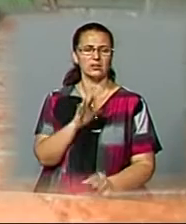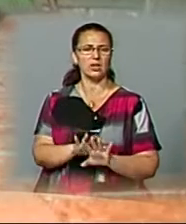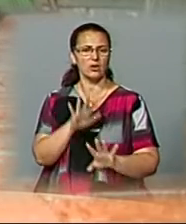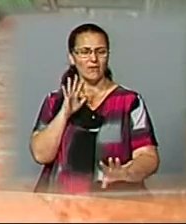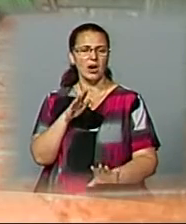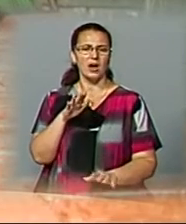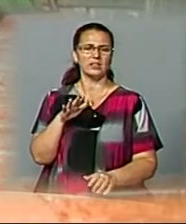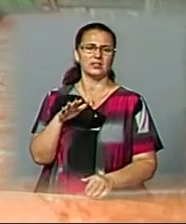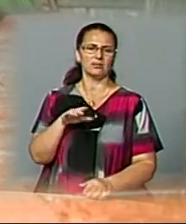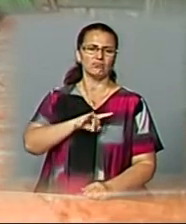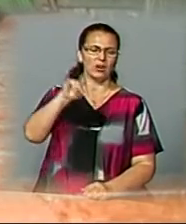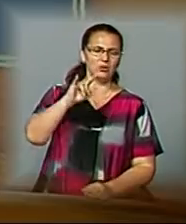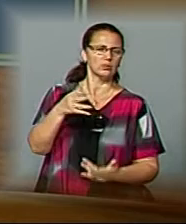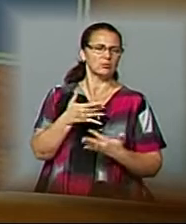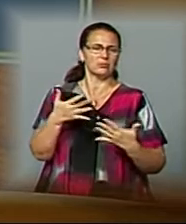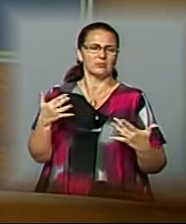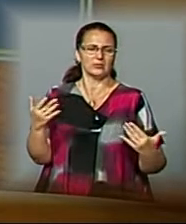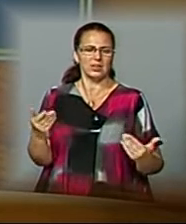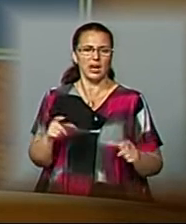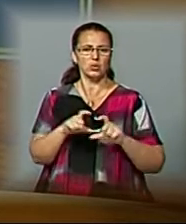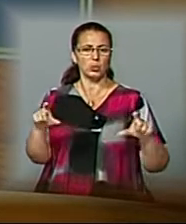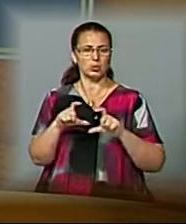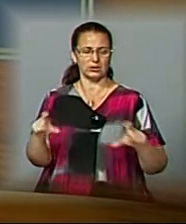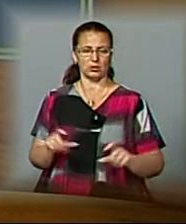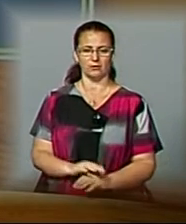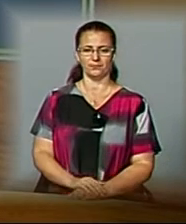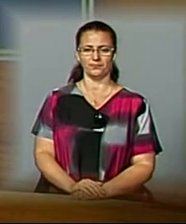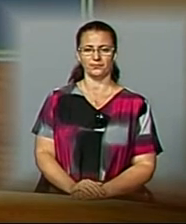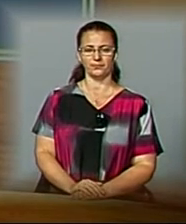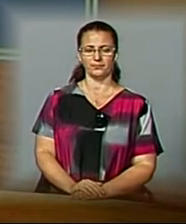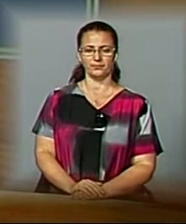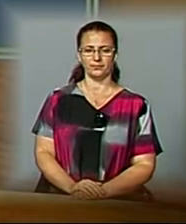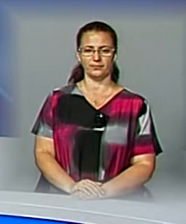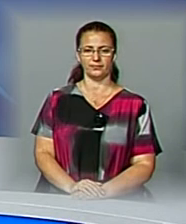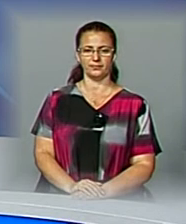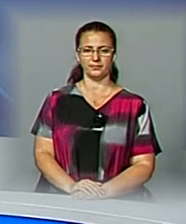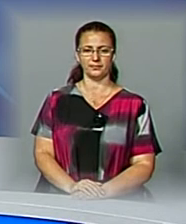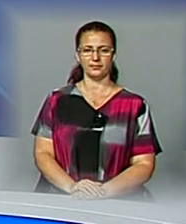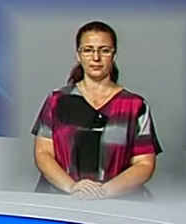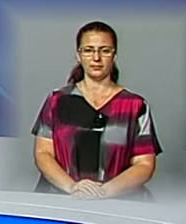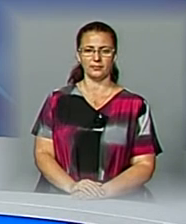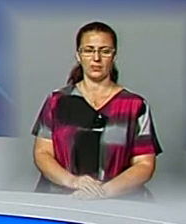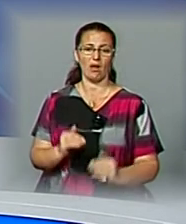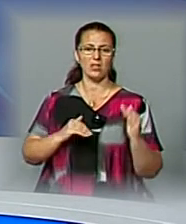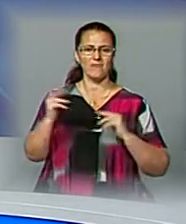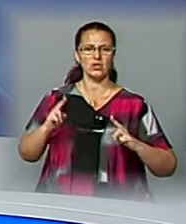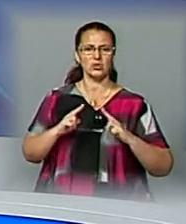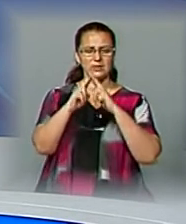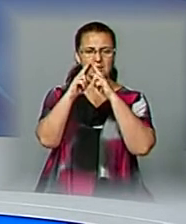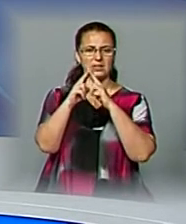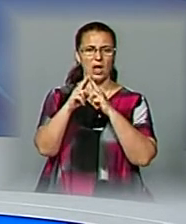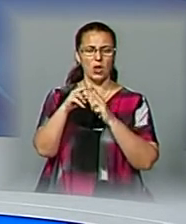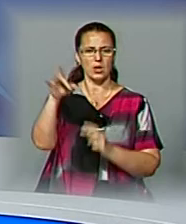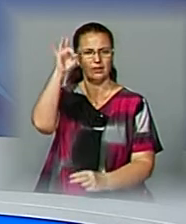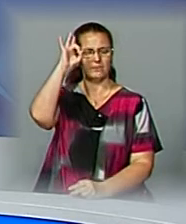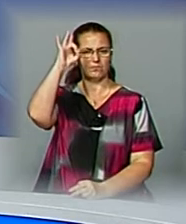авіаційної та військових, які пройшли сучасний вишкіл. Олег Корейба, Роман Гудь. Новини. Найвищу стелу у складі монументу